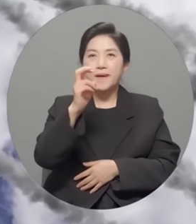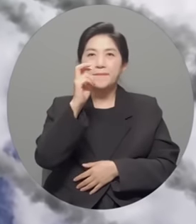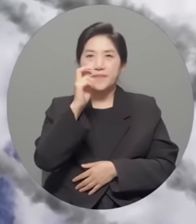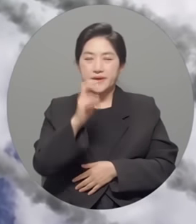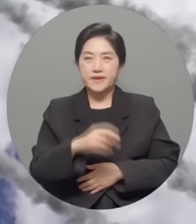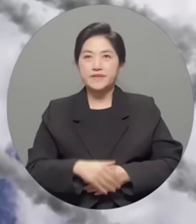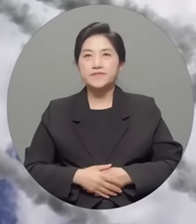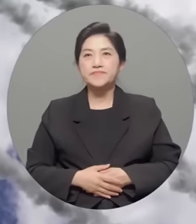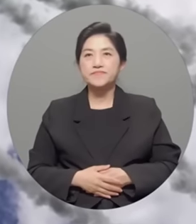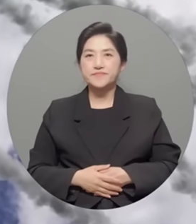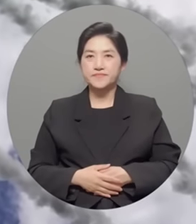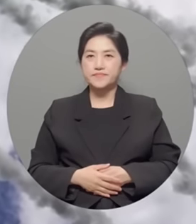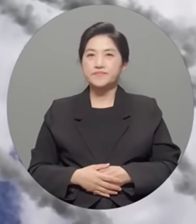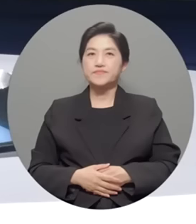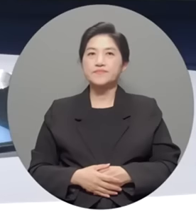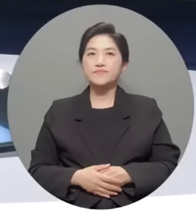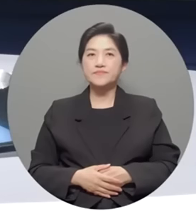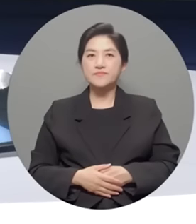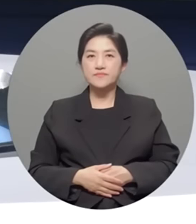뉴스 공선입니다.